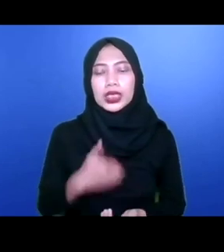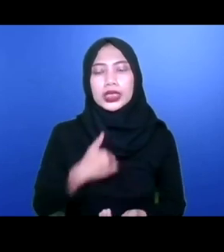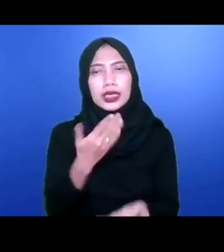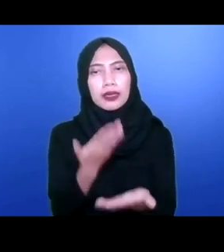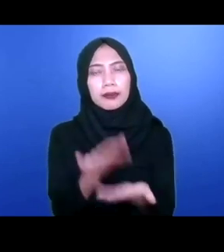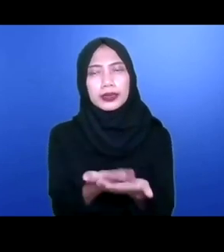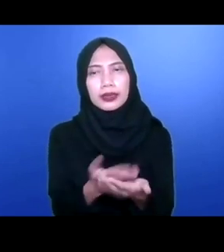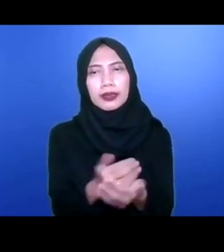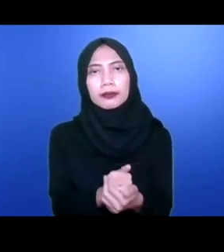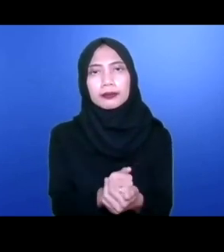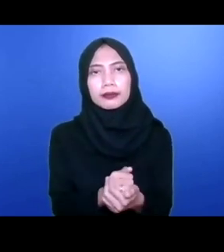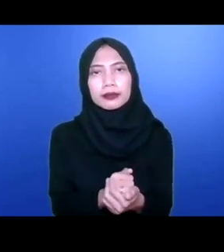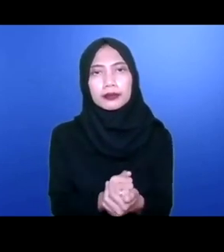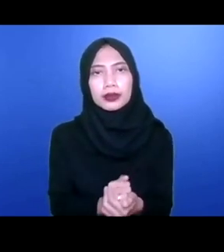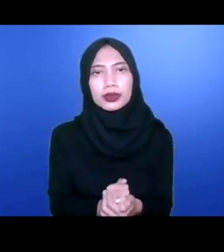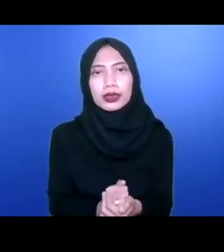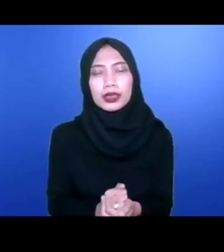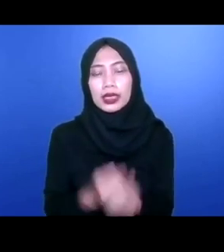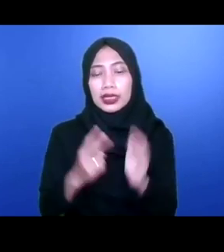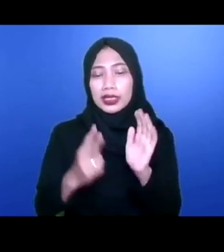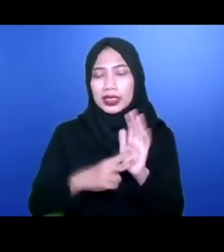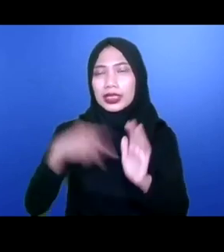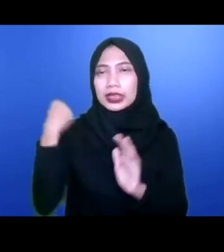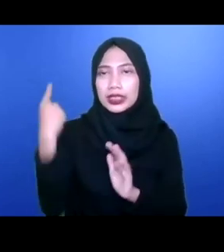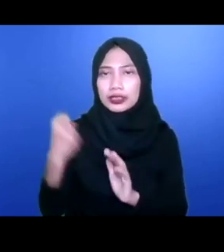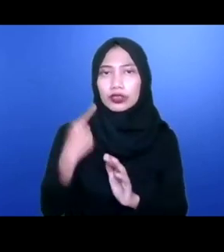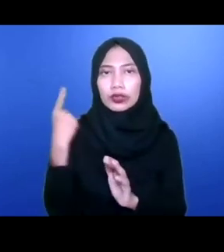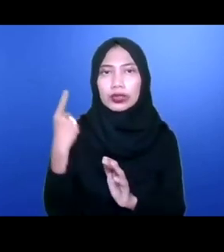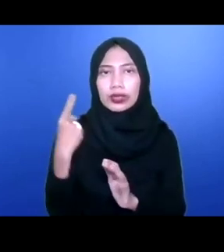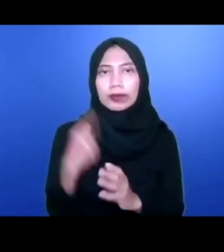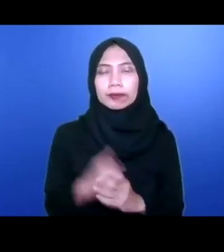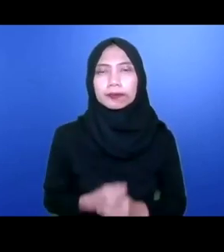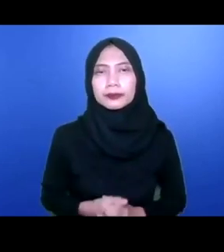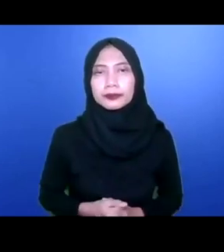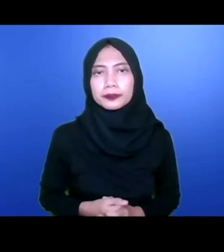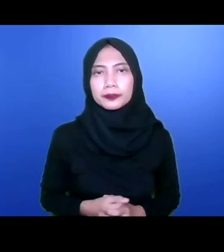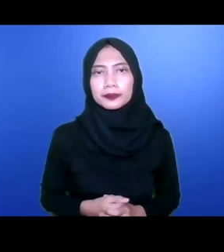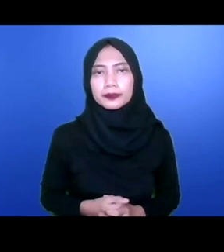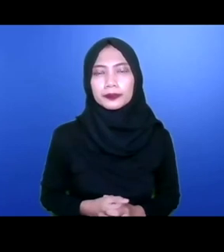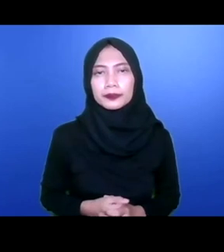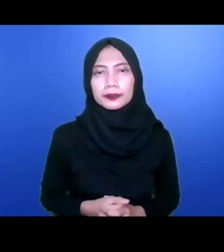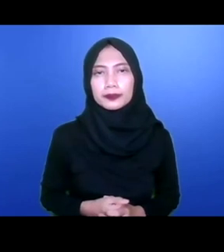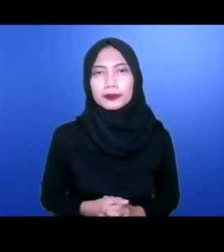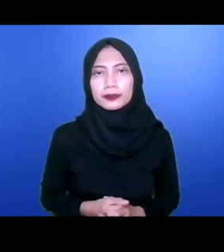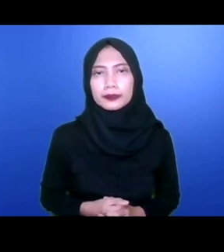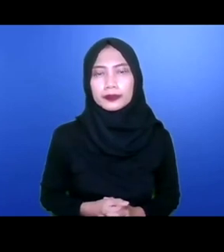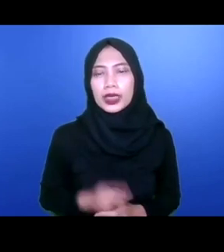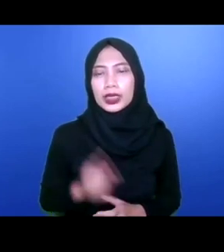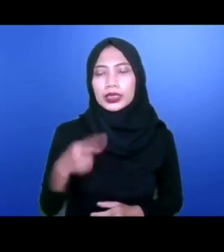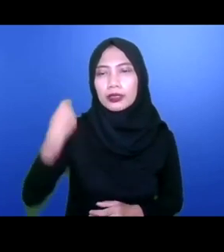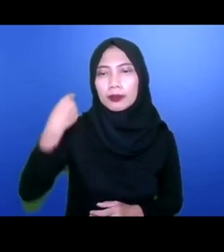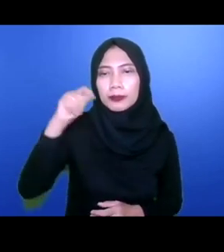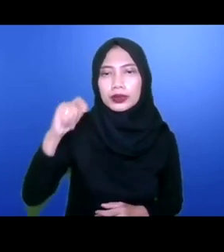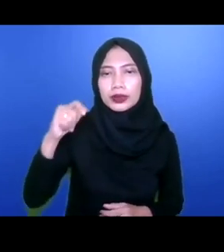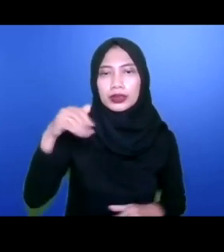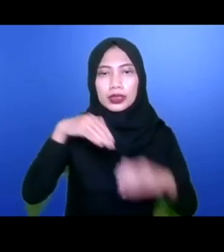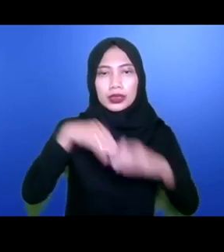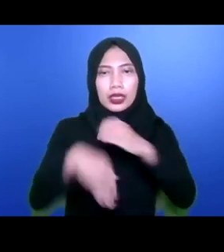seharusnya secara nasional, dan kita sudah diskusikan di level waktu di DPNP, Mendagri, kemudian